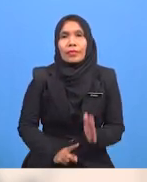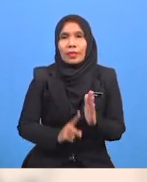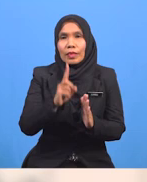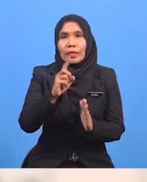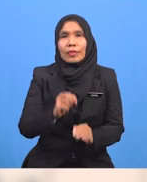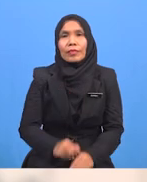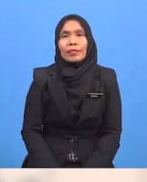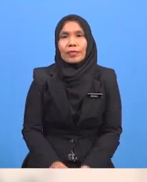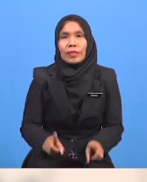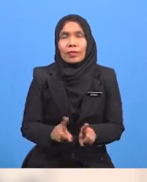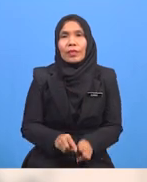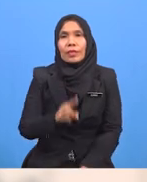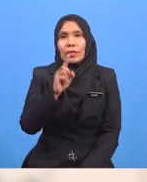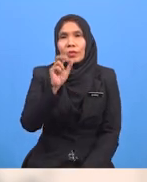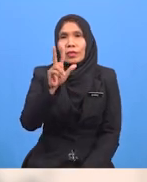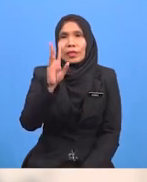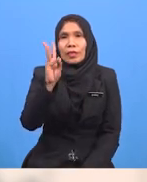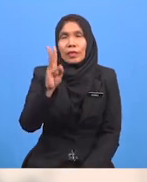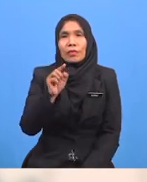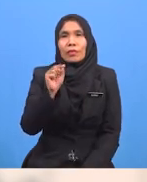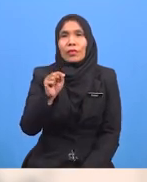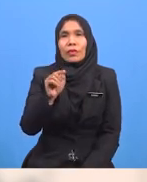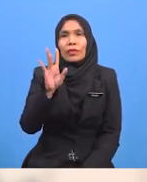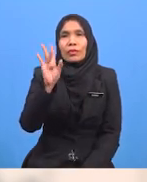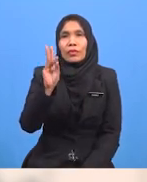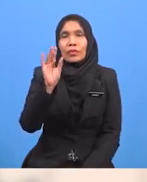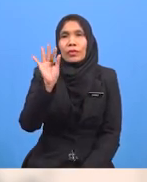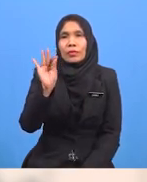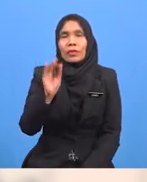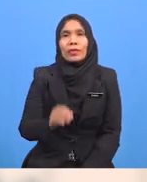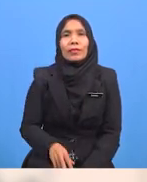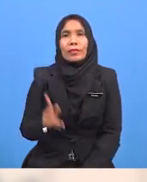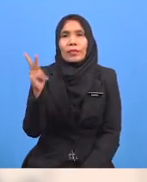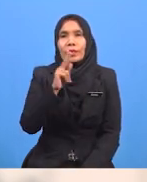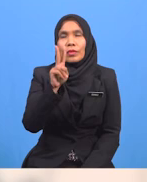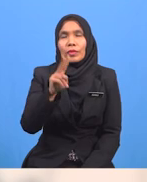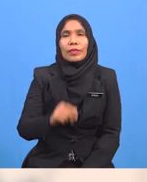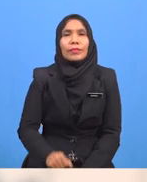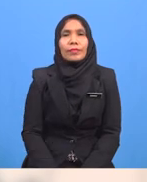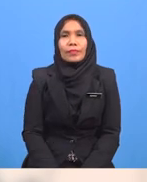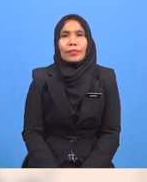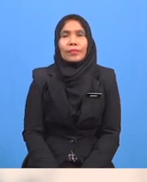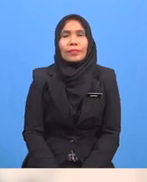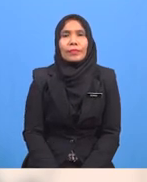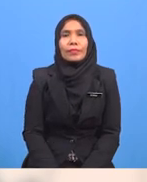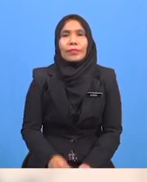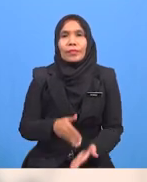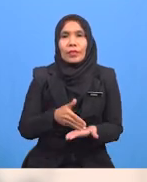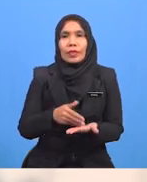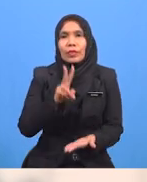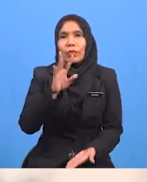Hai tinggi = 136 perpuluhan 79 darat dua bahagia